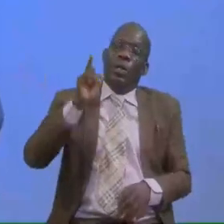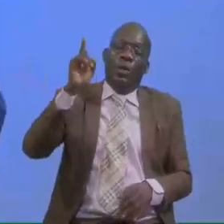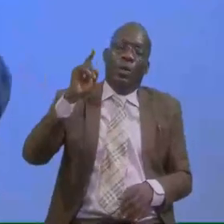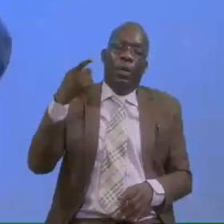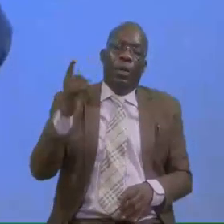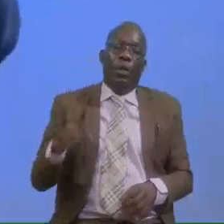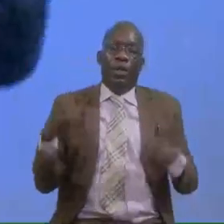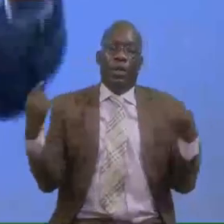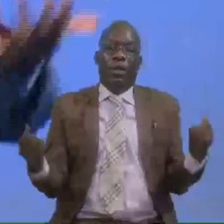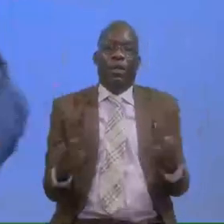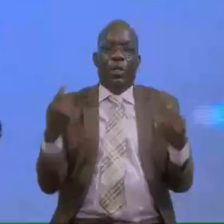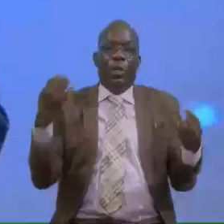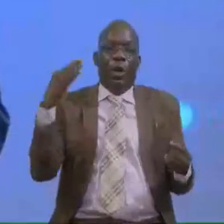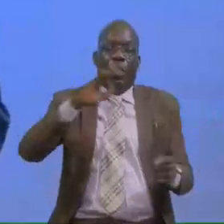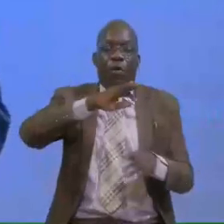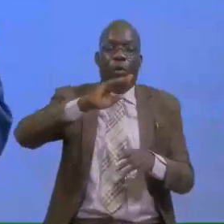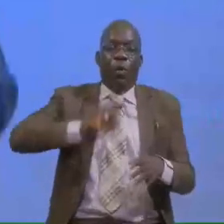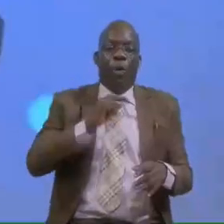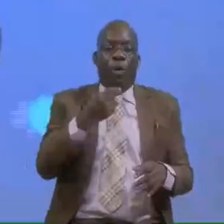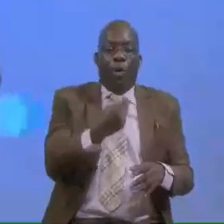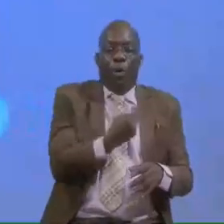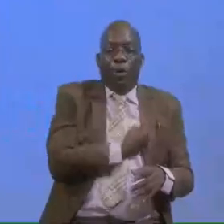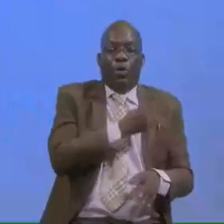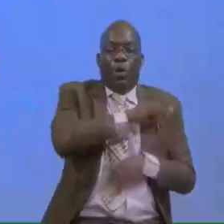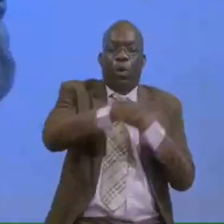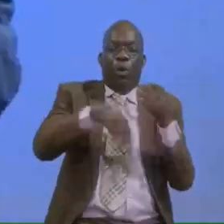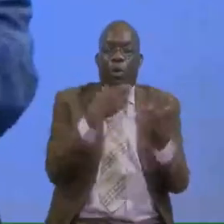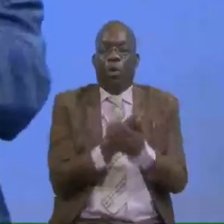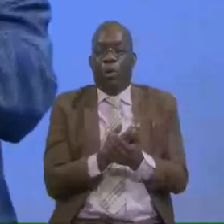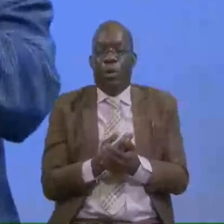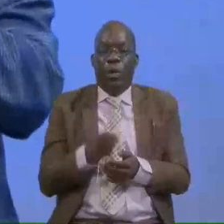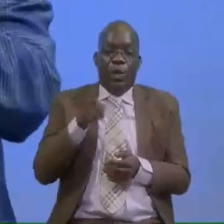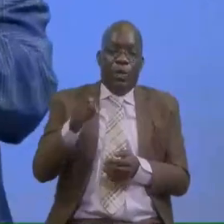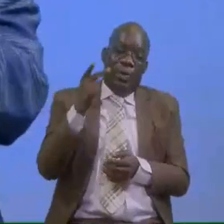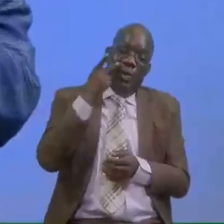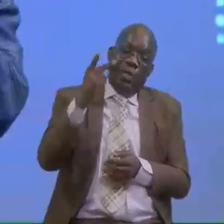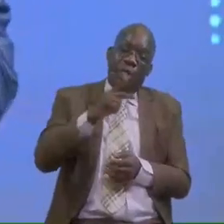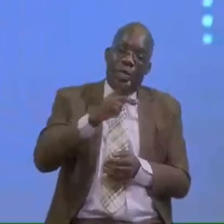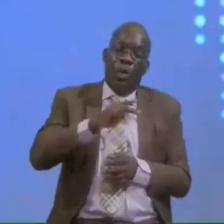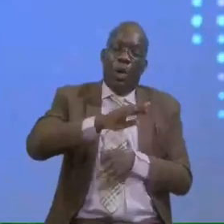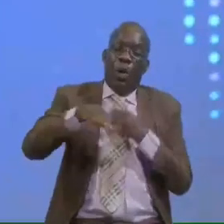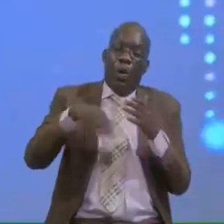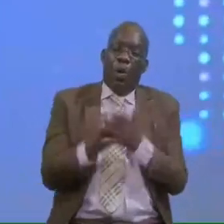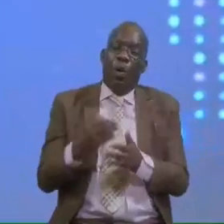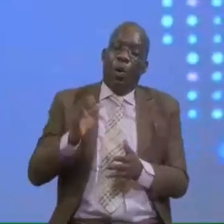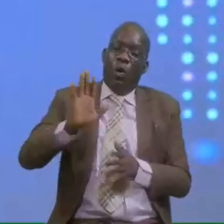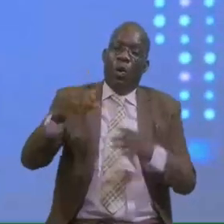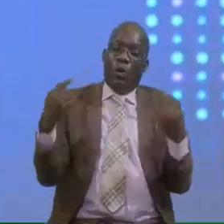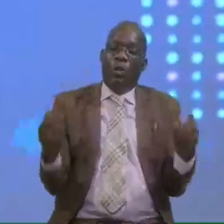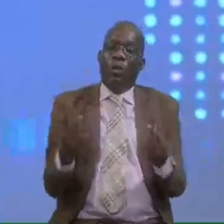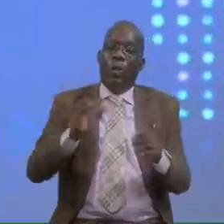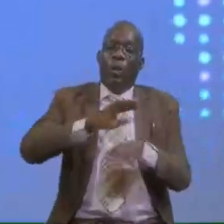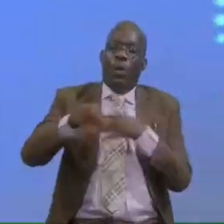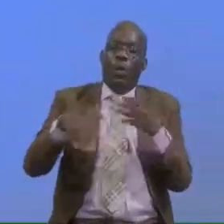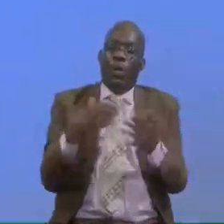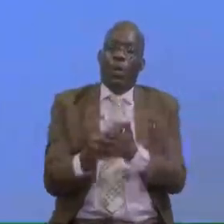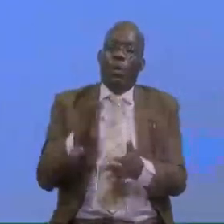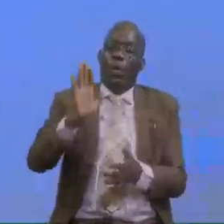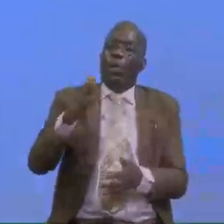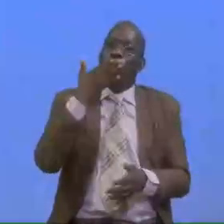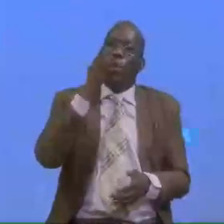l'iniquité de nous tous. Vous voyez, tous tes péchés, toutes tes